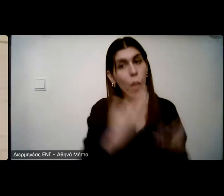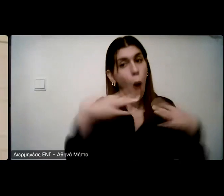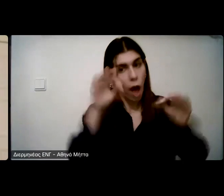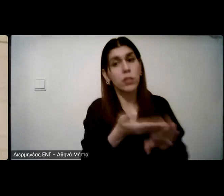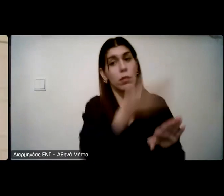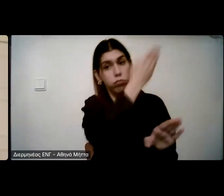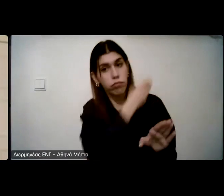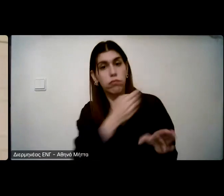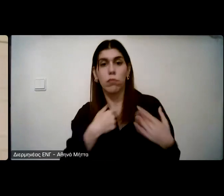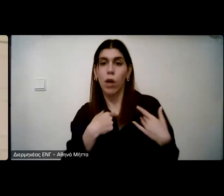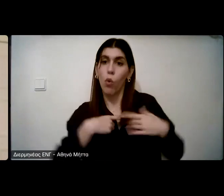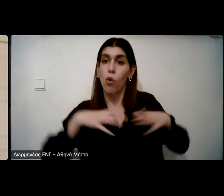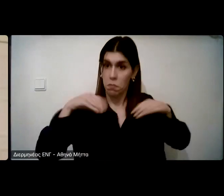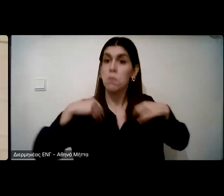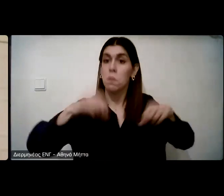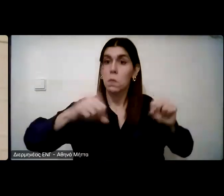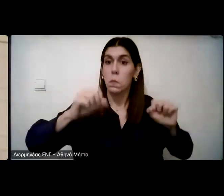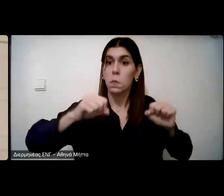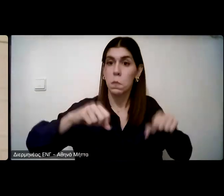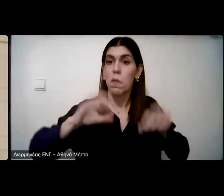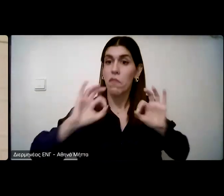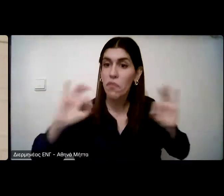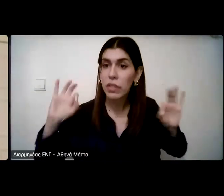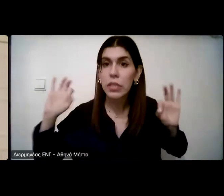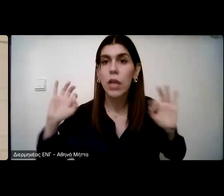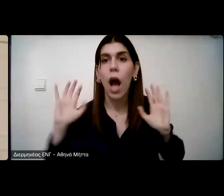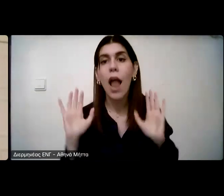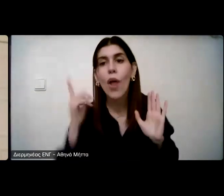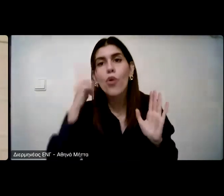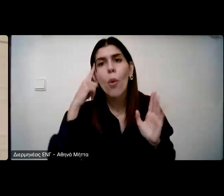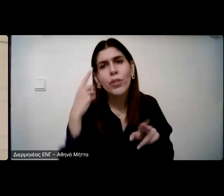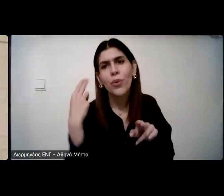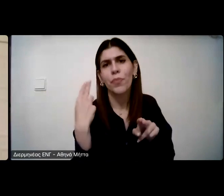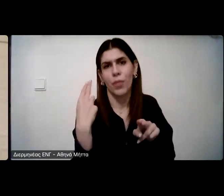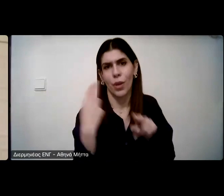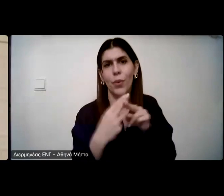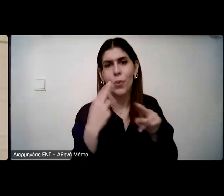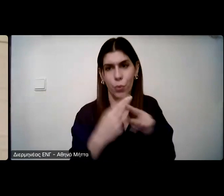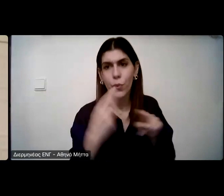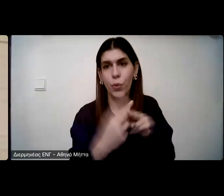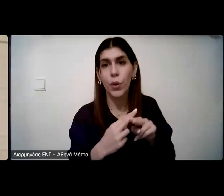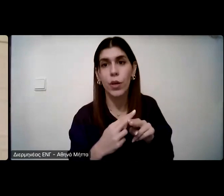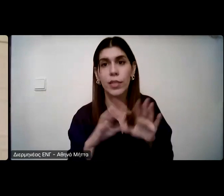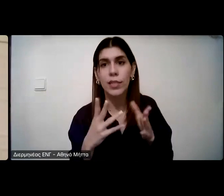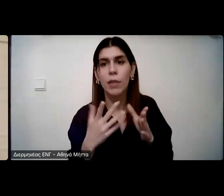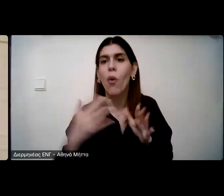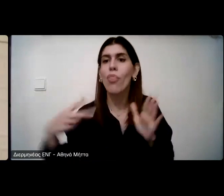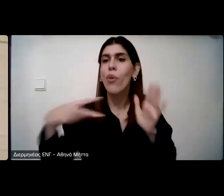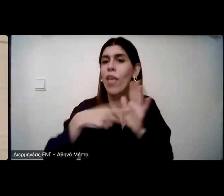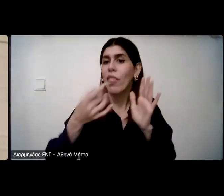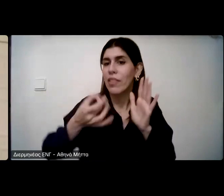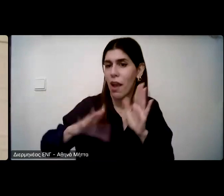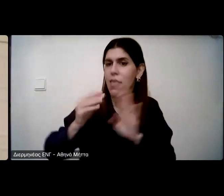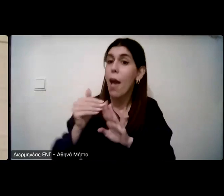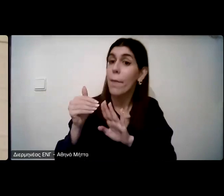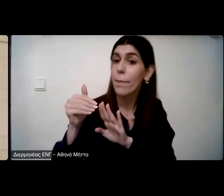πράγματα. Απλά νομίζω ότι έχει σημασία το γεγονός ότι από το 19 και μετά έχουν πάρει